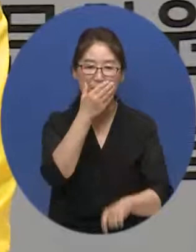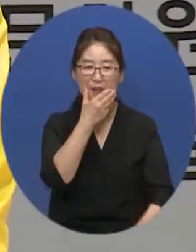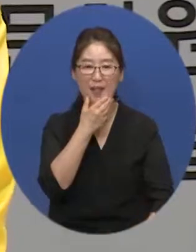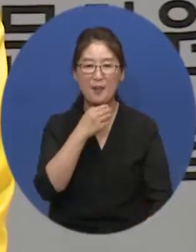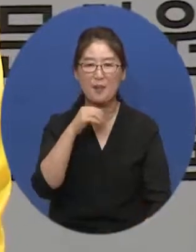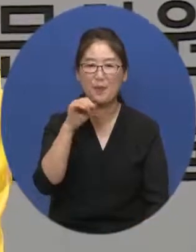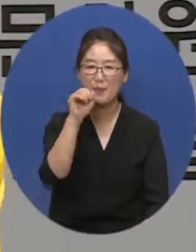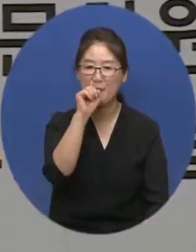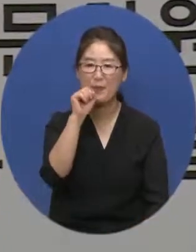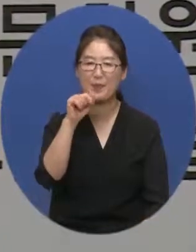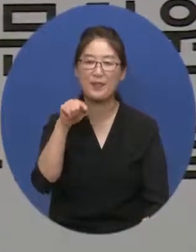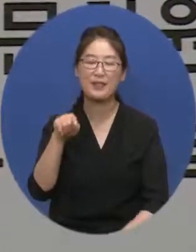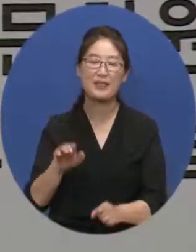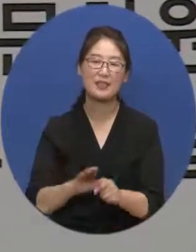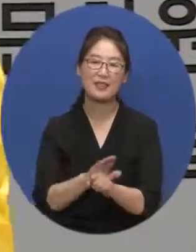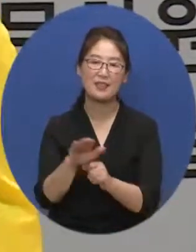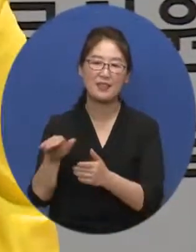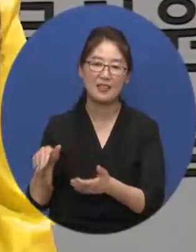사랑끼리야.